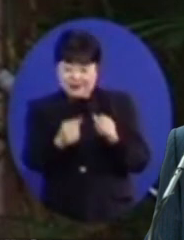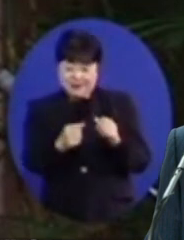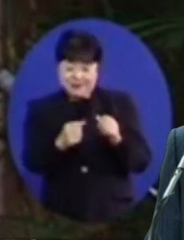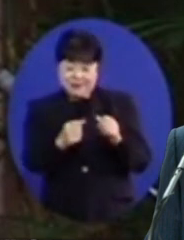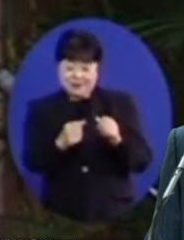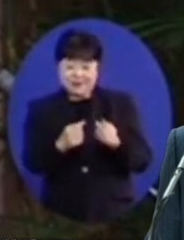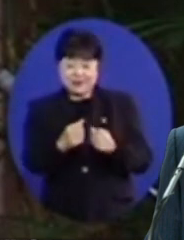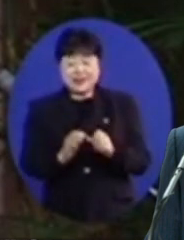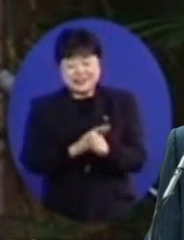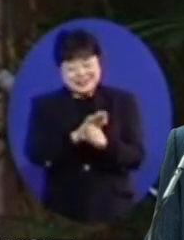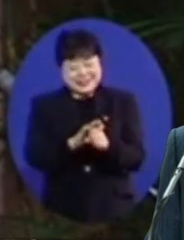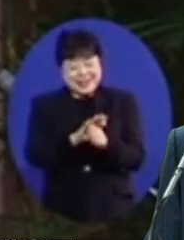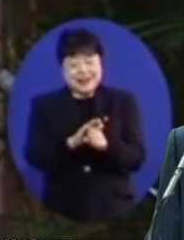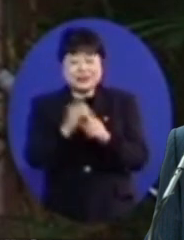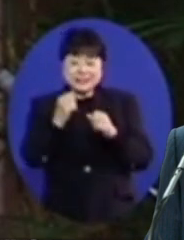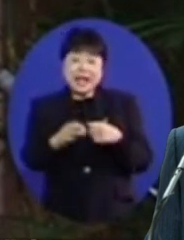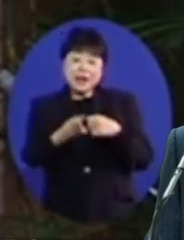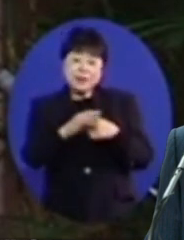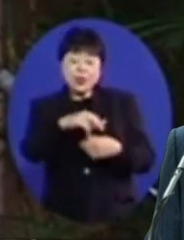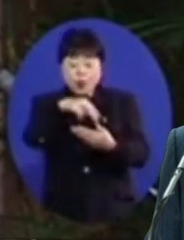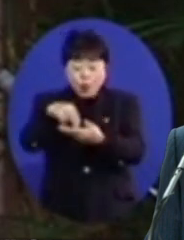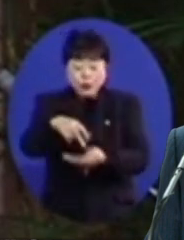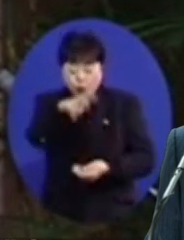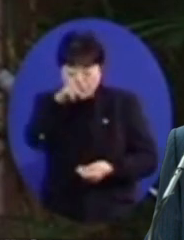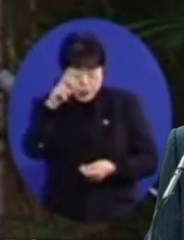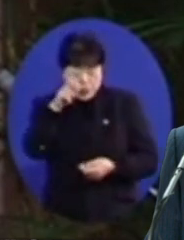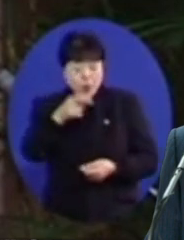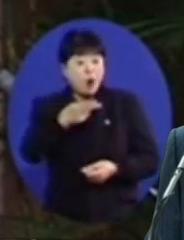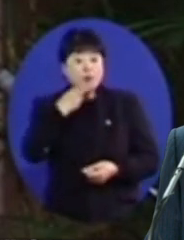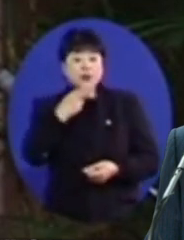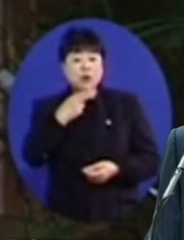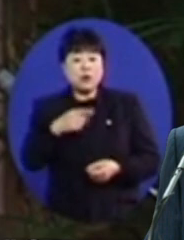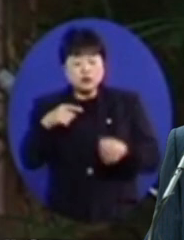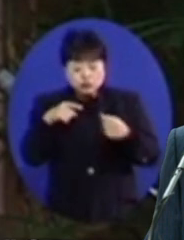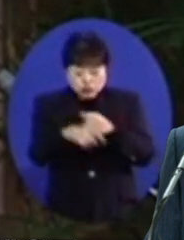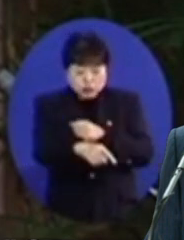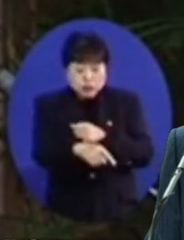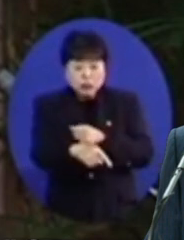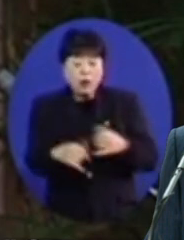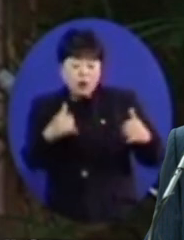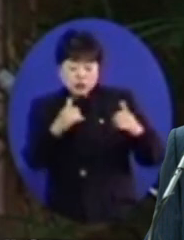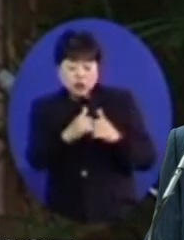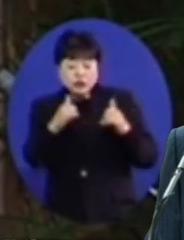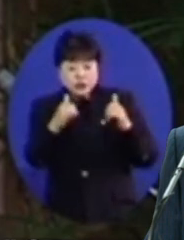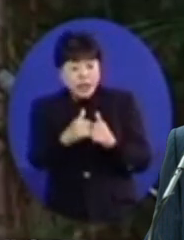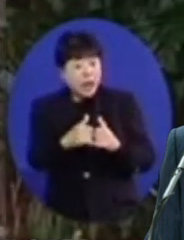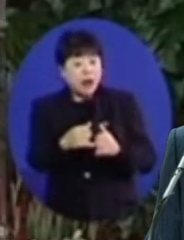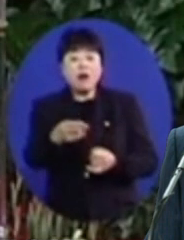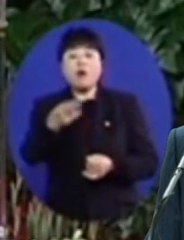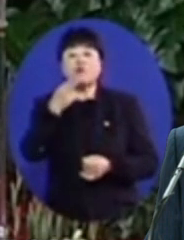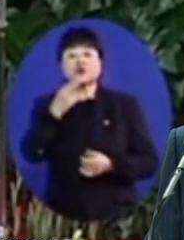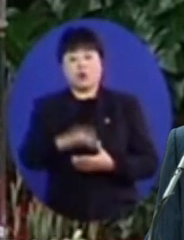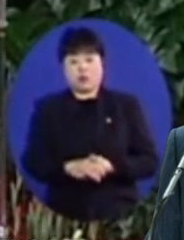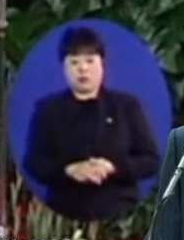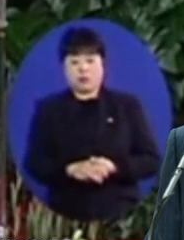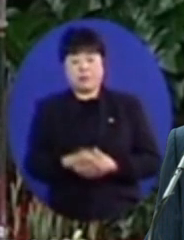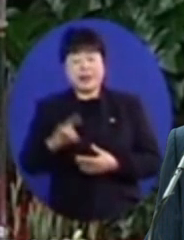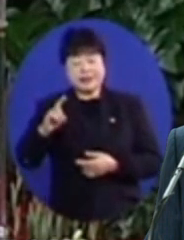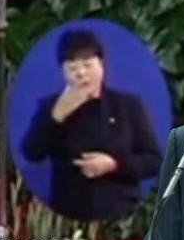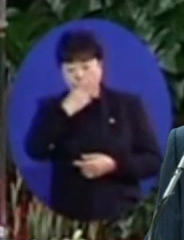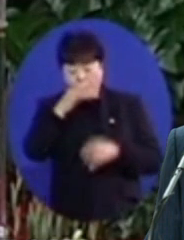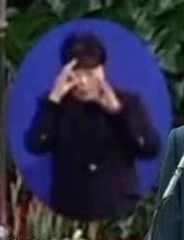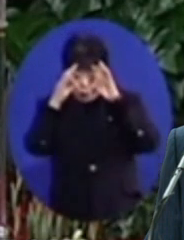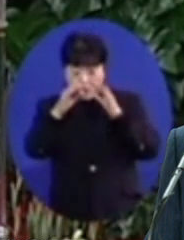사랑하고 살았으면 고독과 미움이 들어올 리가 없고 살상과 전쟁이 일어날 리가 없는 것입니다 마태복음